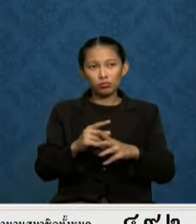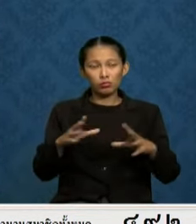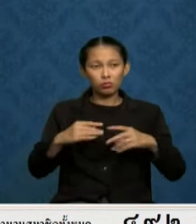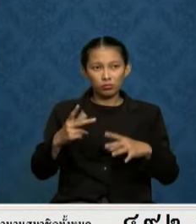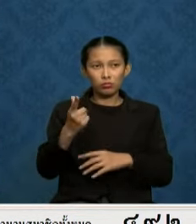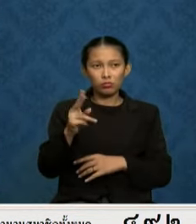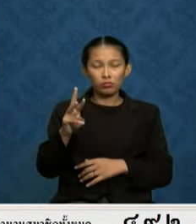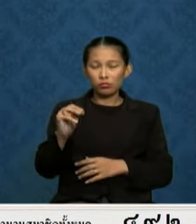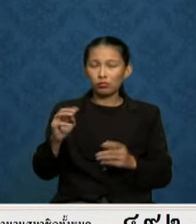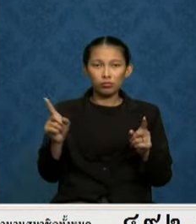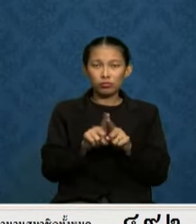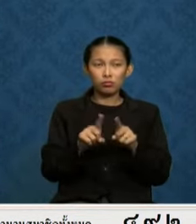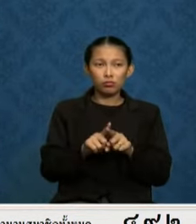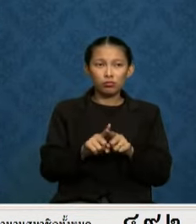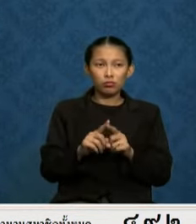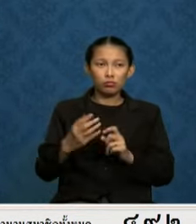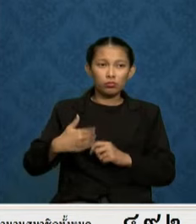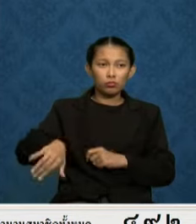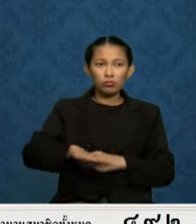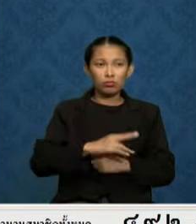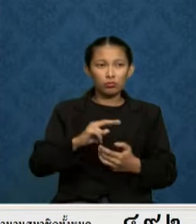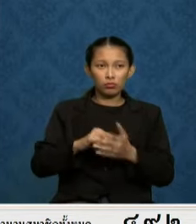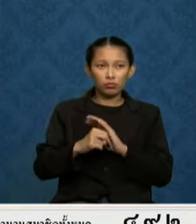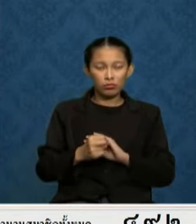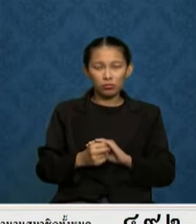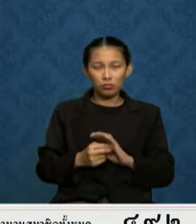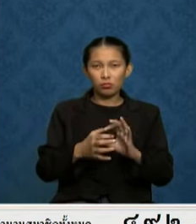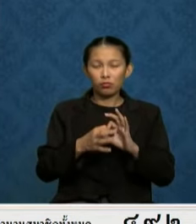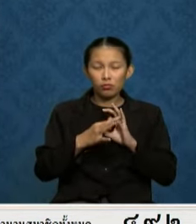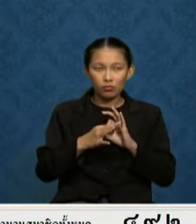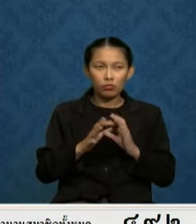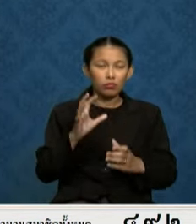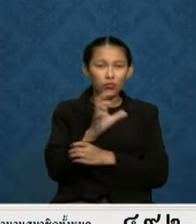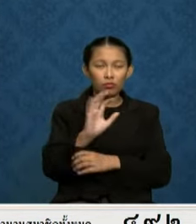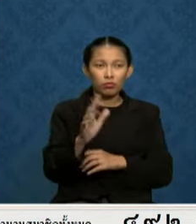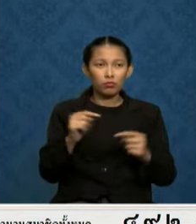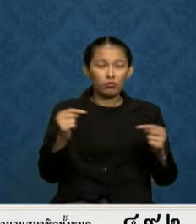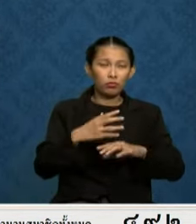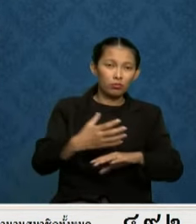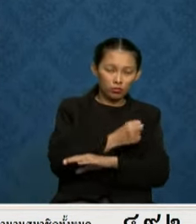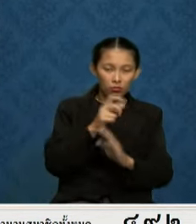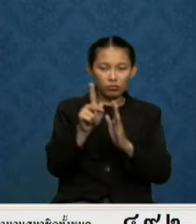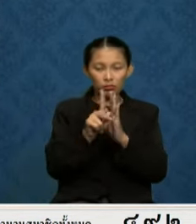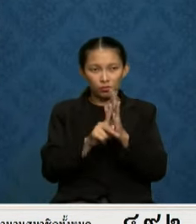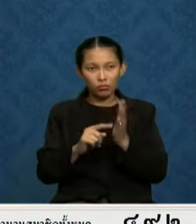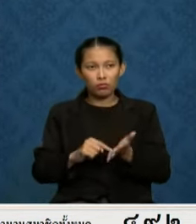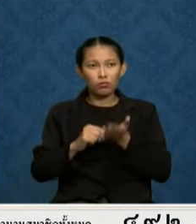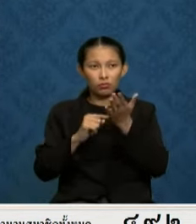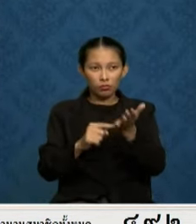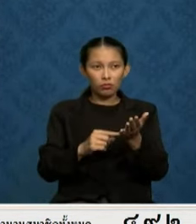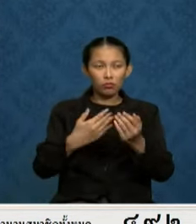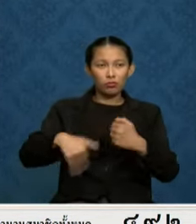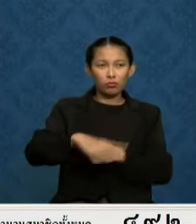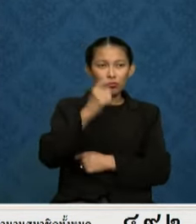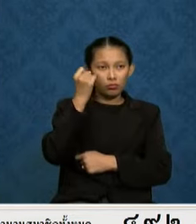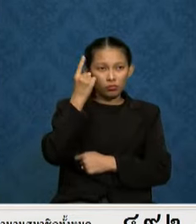Viol ๆ สิงเพละนั้ ไม่เป็นค fim หือatched ทั้งกเมองและใทางขหมายก็นำเรีนเพื่ orange Grab